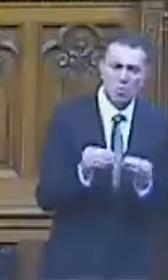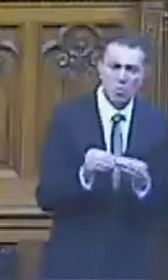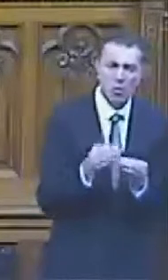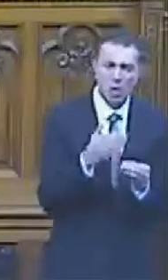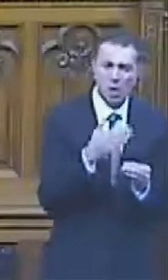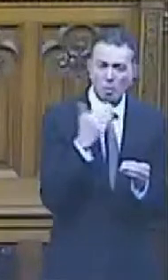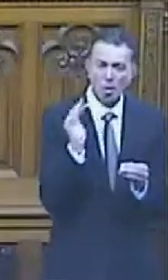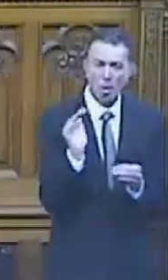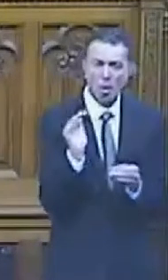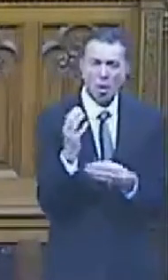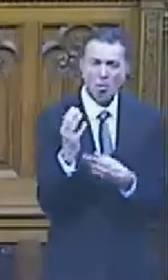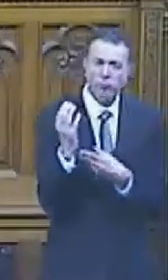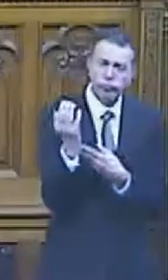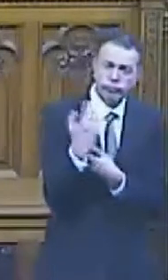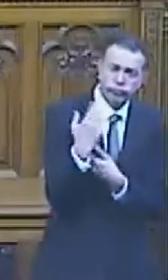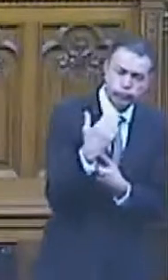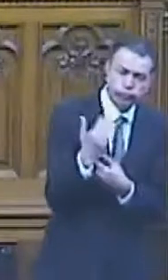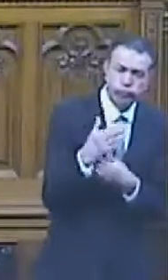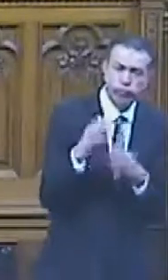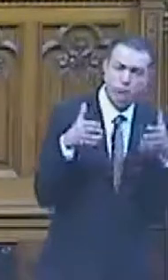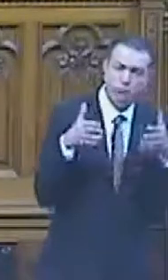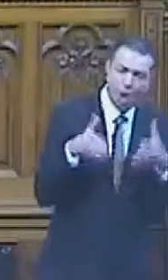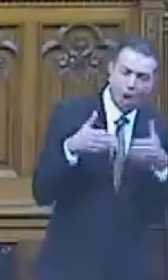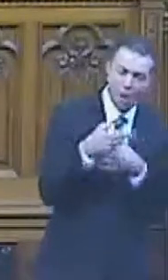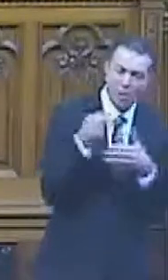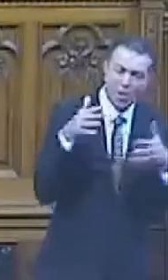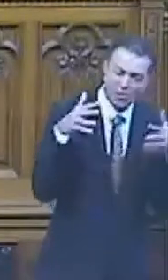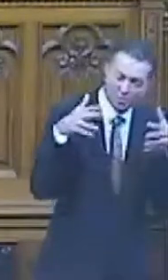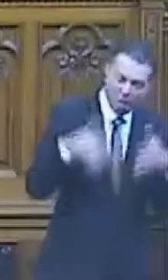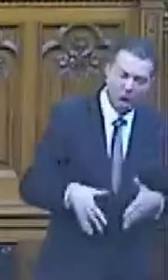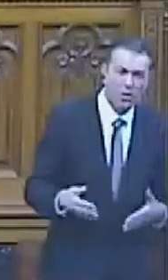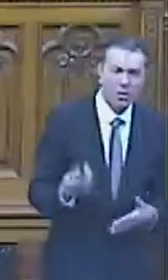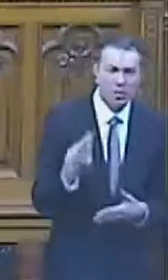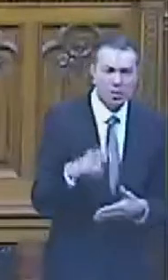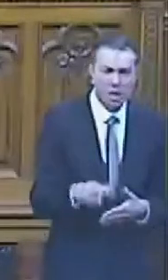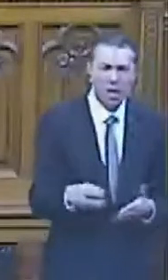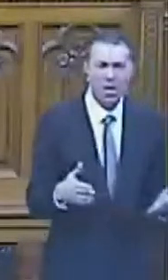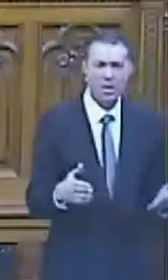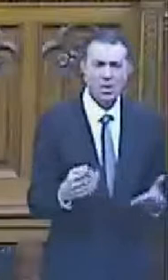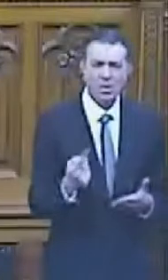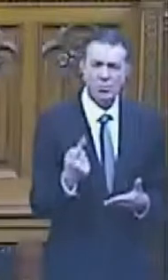darzustellen und als menschenverachtend darzustellen. Verwenden Sie die